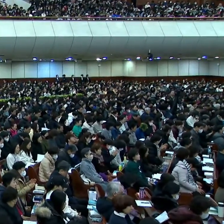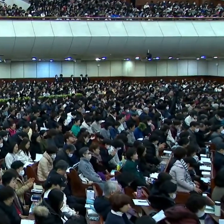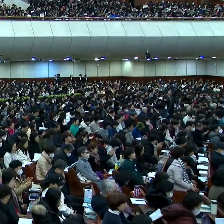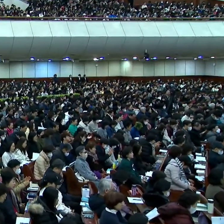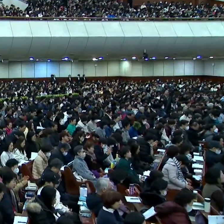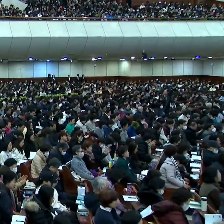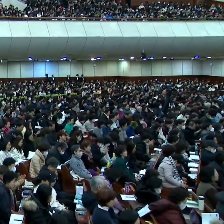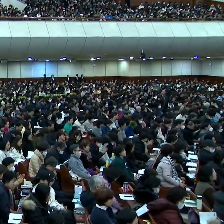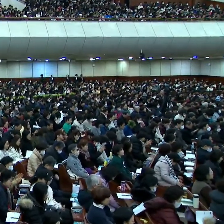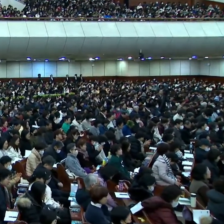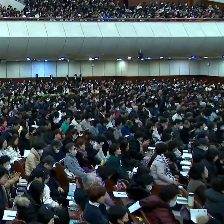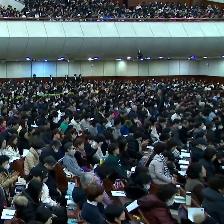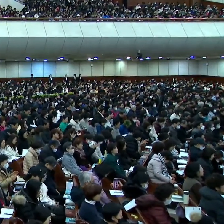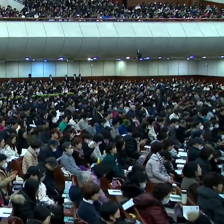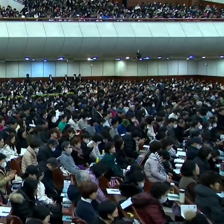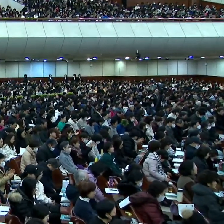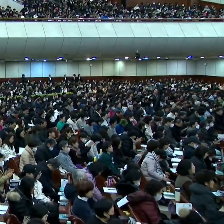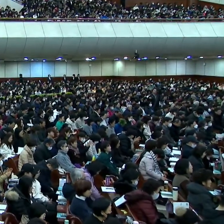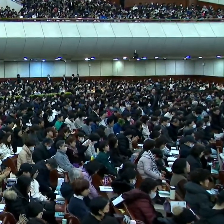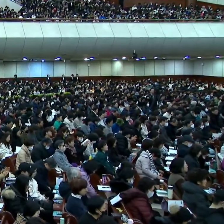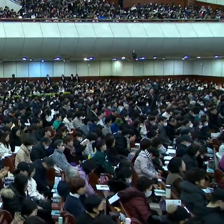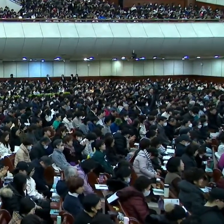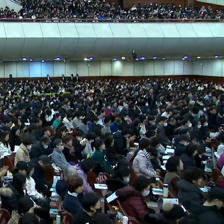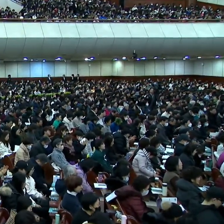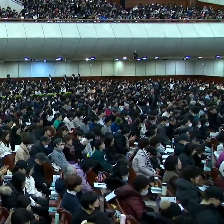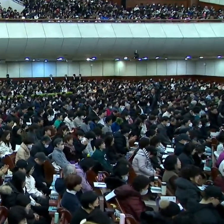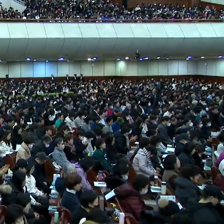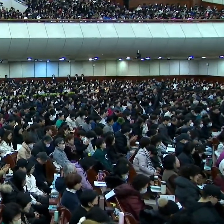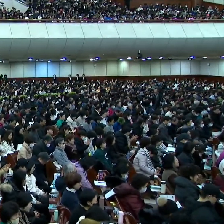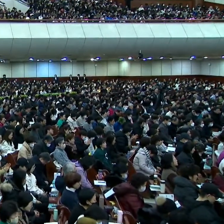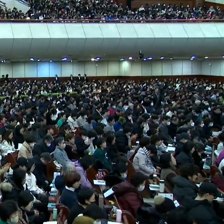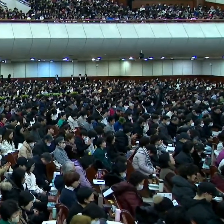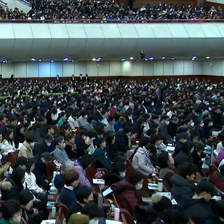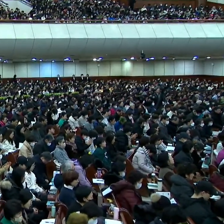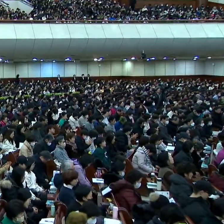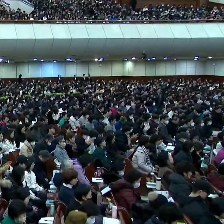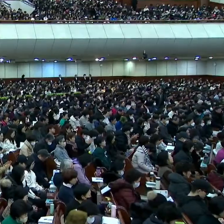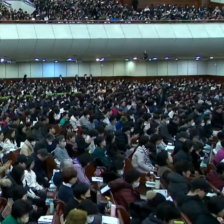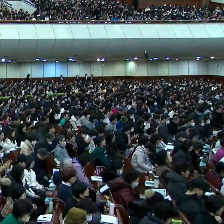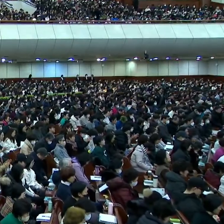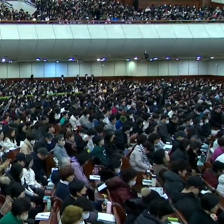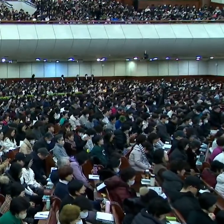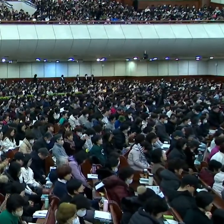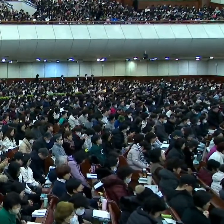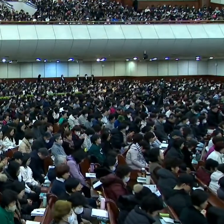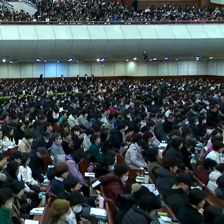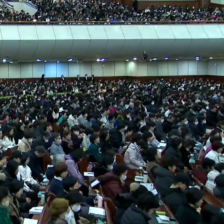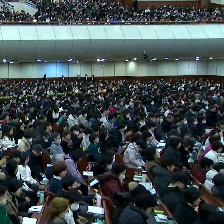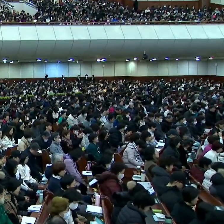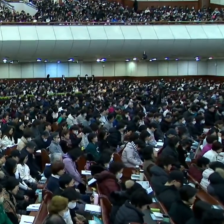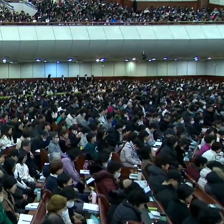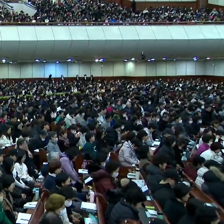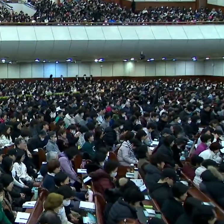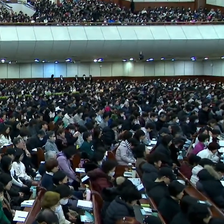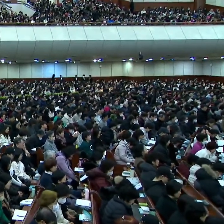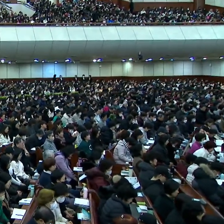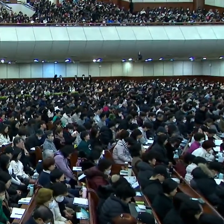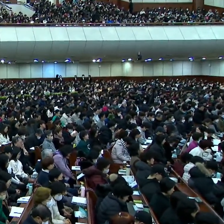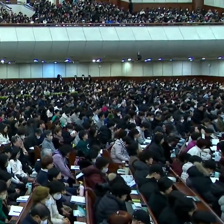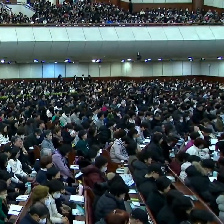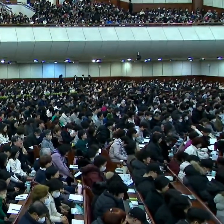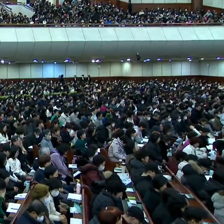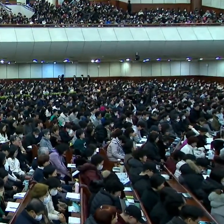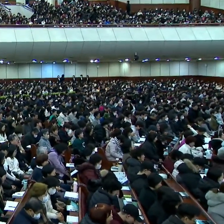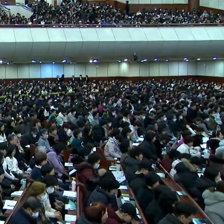하시는 그 여호와의 은혜를 모두 받아들일 수 있도록 성령이여 역사하여 주시옵소서. 하나님 오늘도 이 시간부터